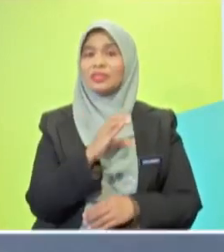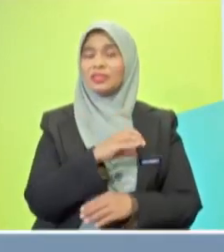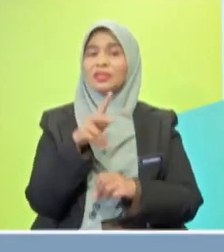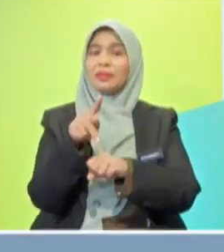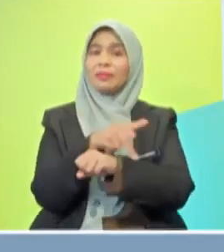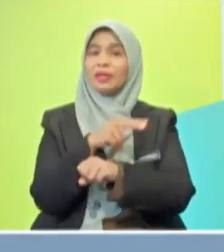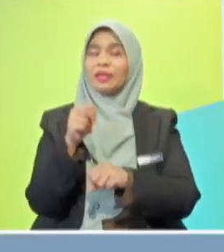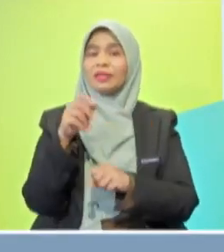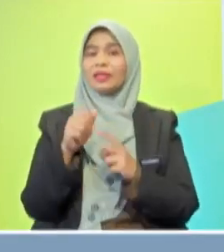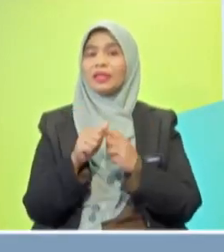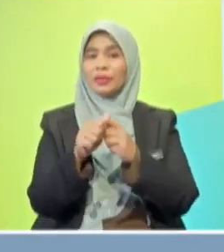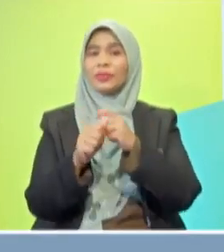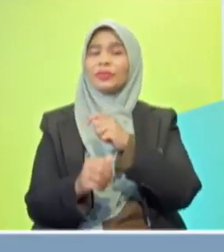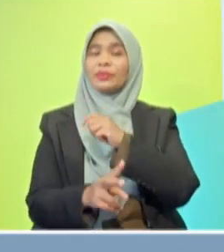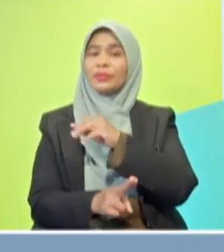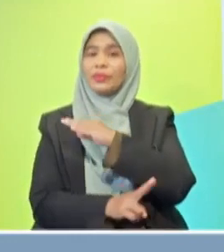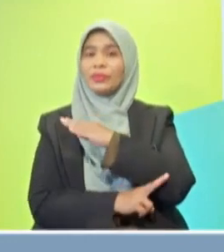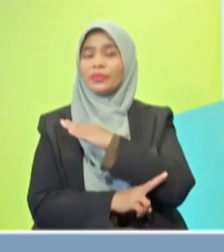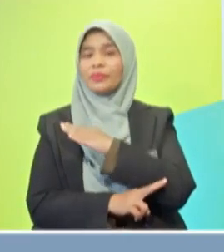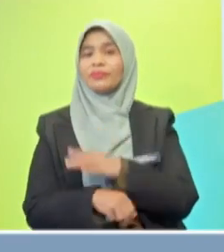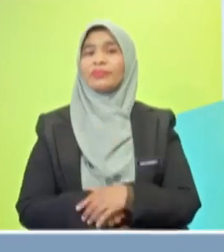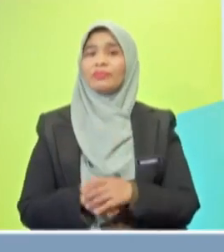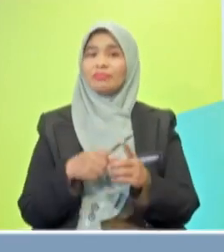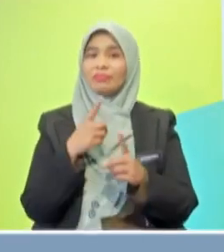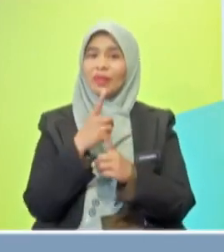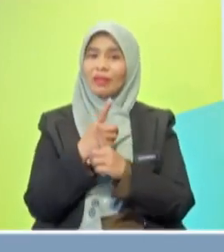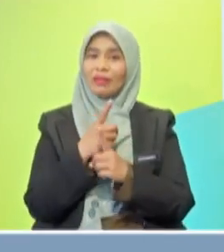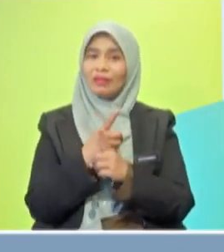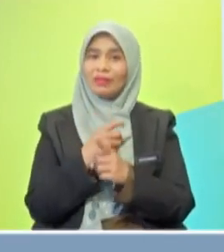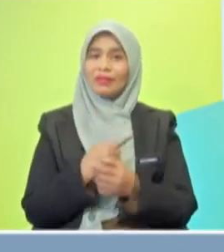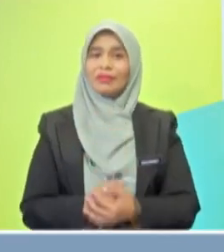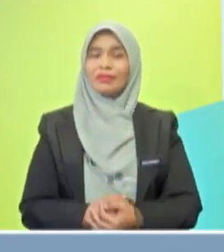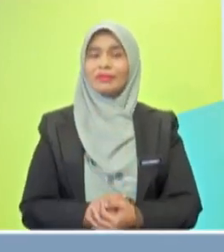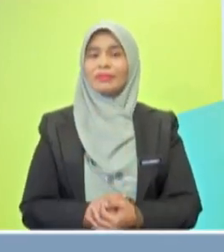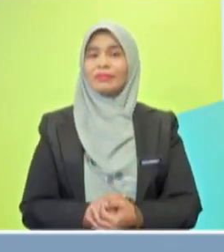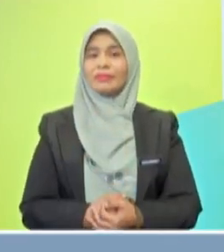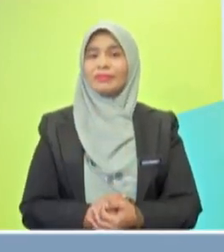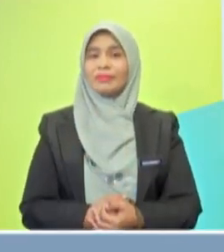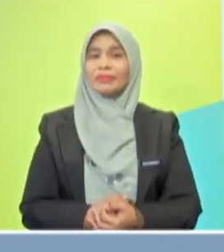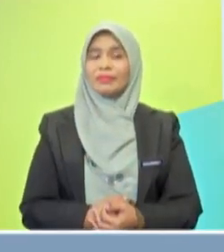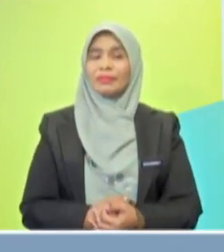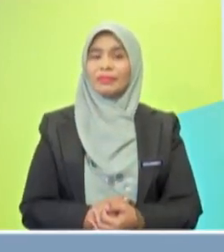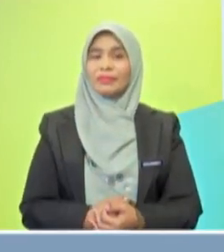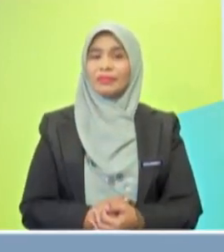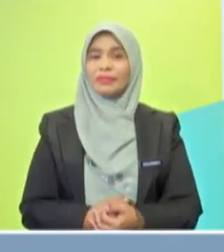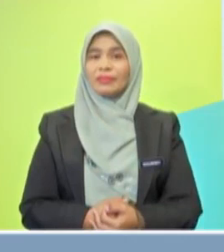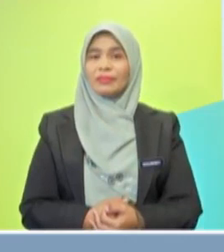syarak kita belajar tadi. Okey, betul. Okey,